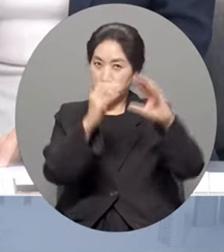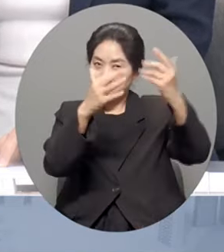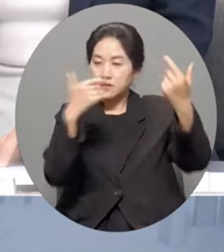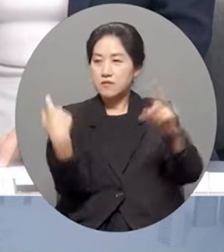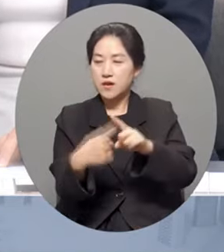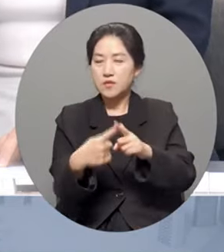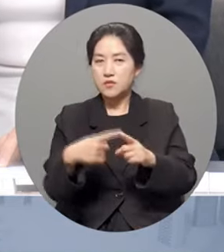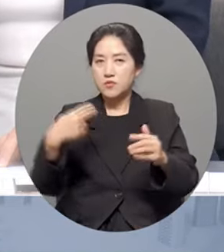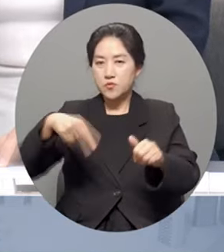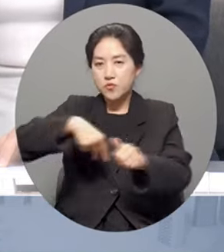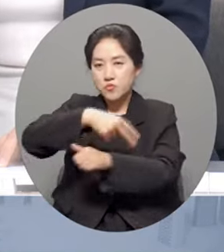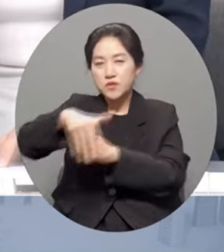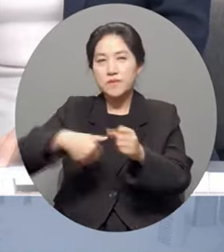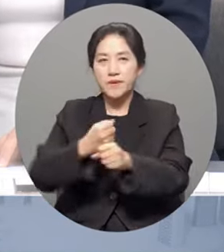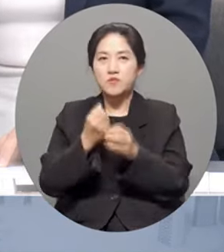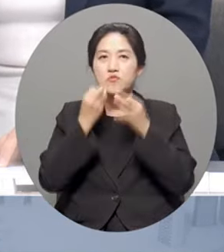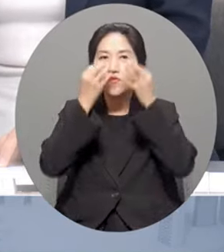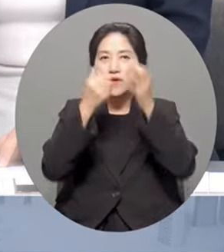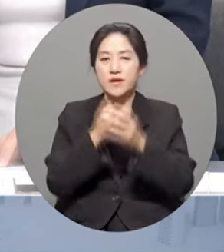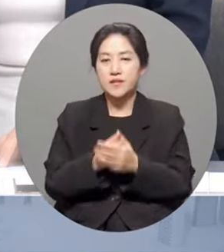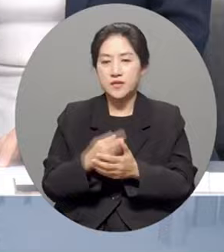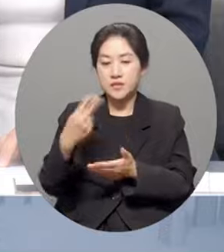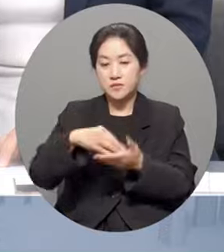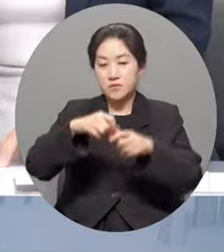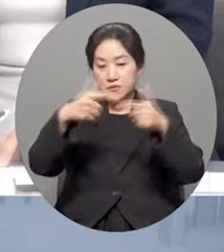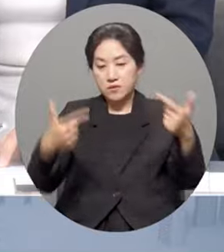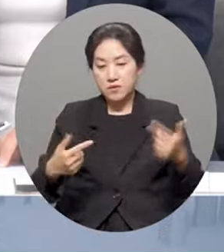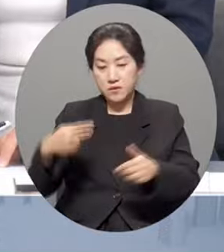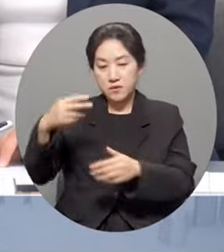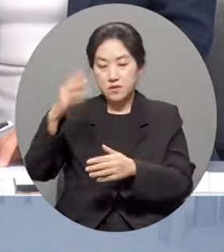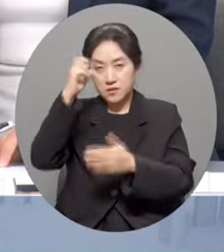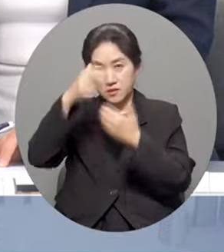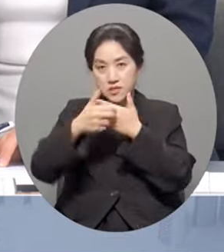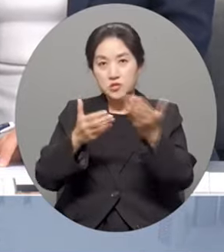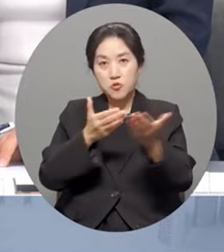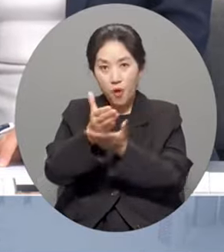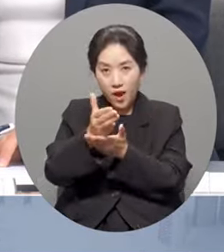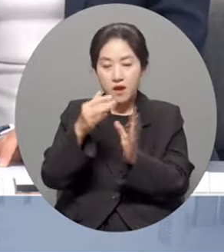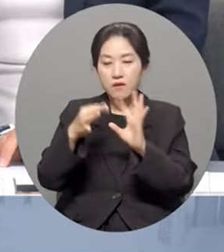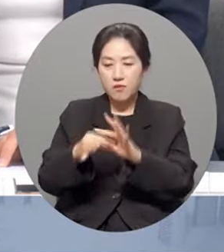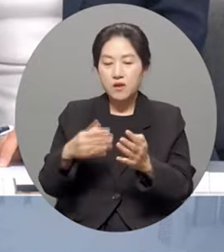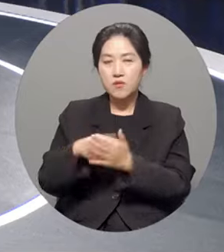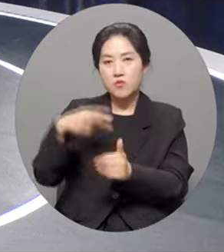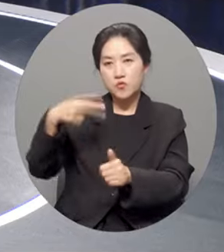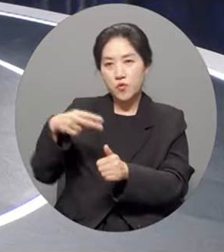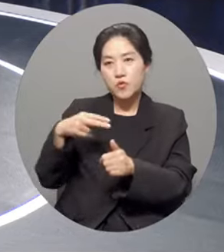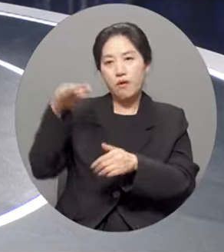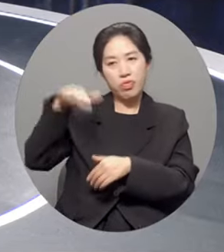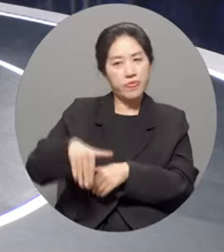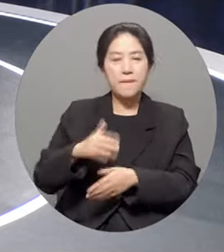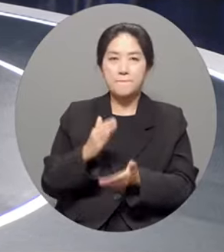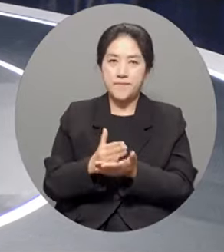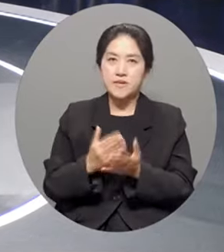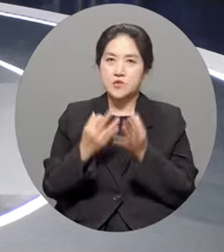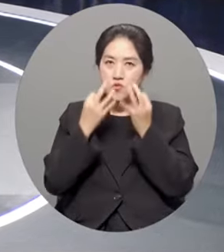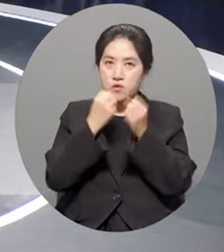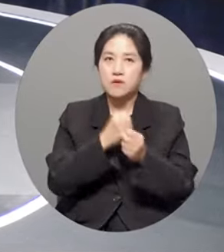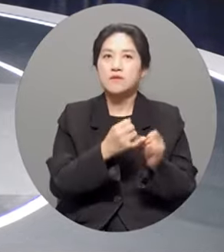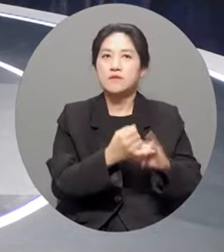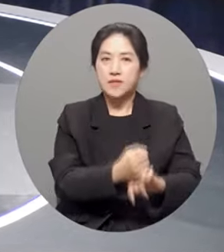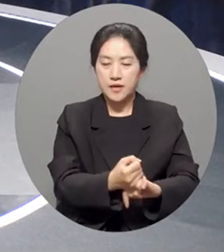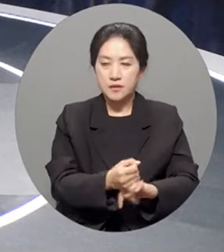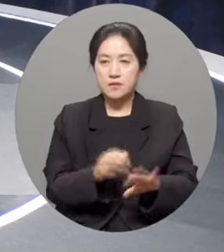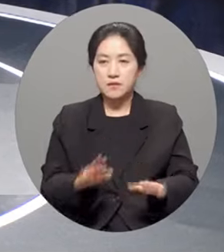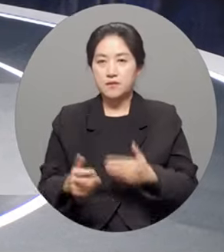2천명 증원으로 의학 교육의 질이 떨어지지 않도록 하겠다고 약속한 바 있습니다 자 지금 의대생 아니라 전공의들